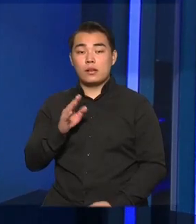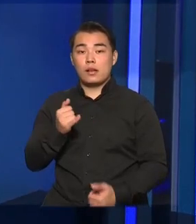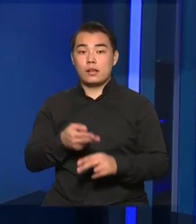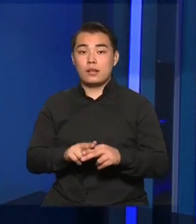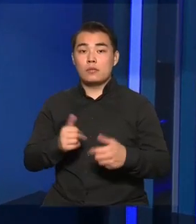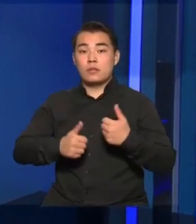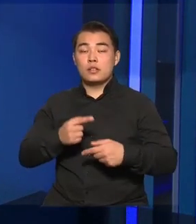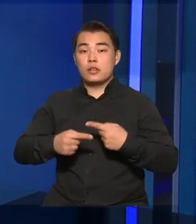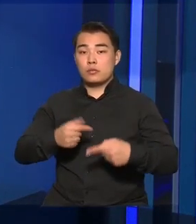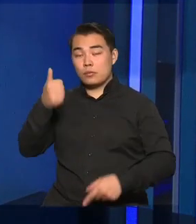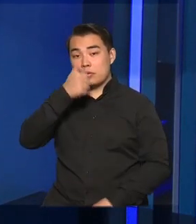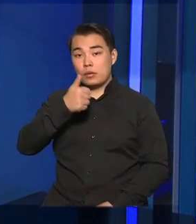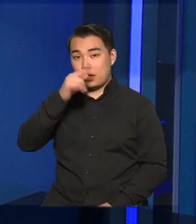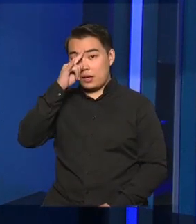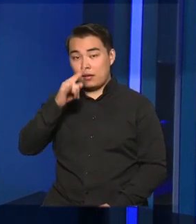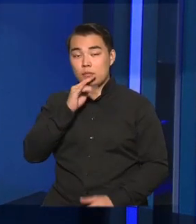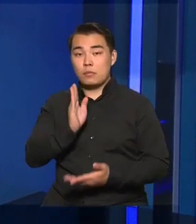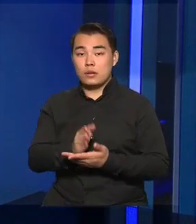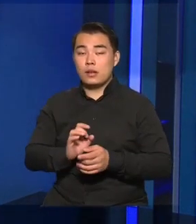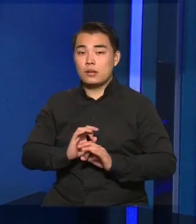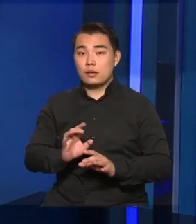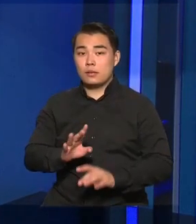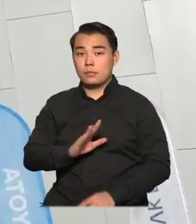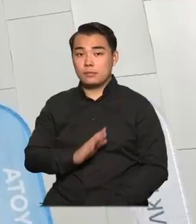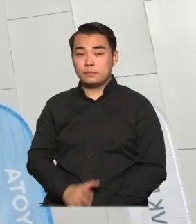тартысты келер жылы Қазақстанда өткізуді ұсынды.